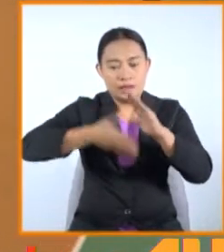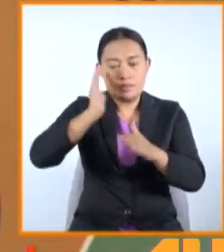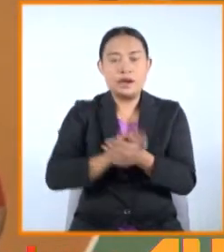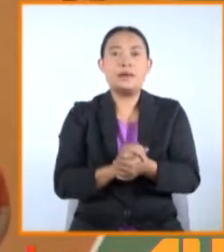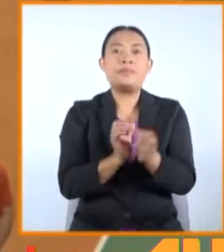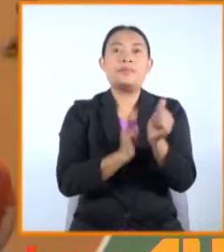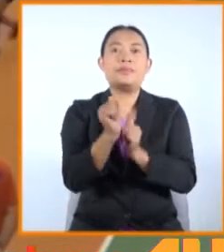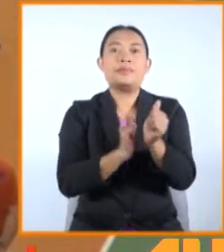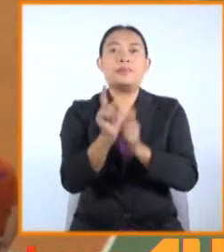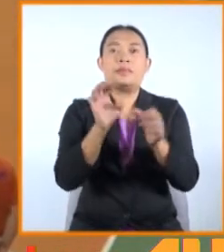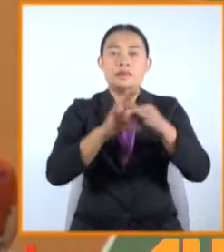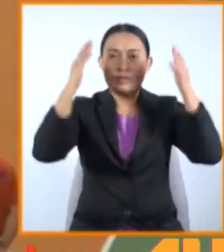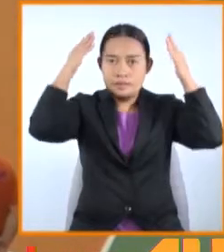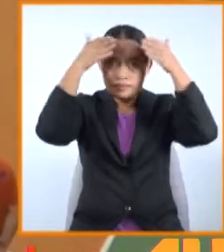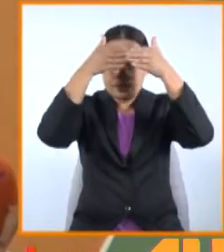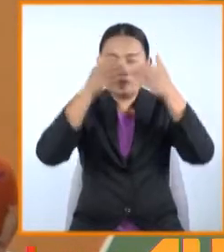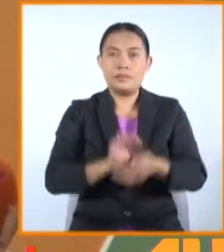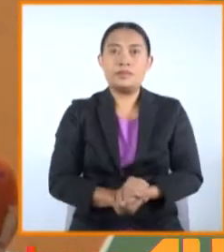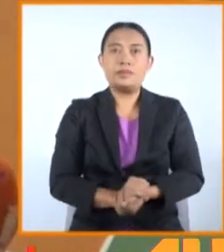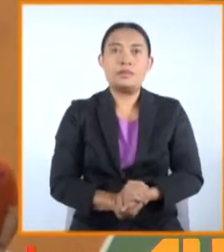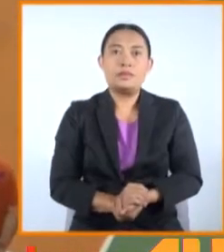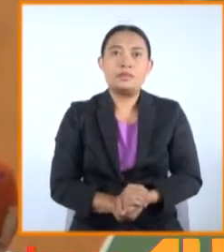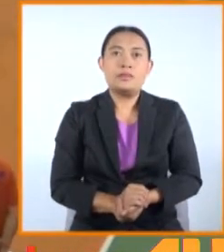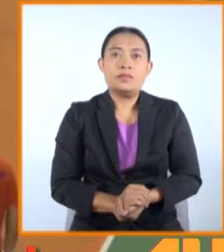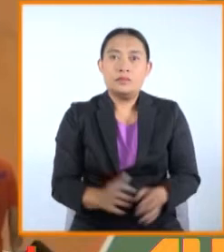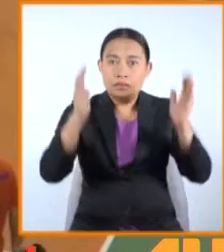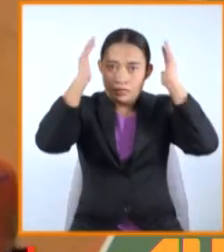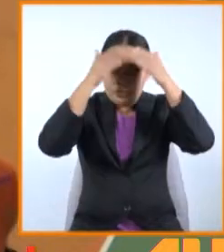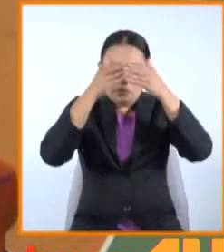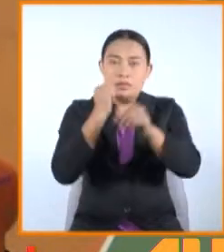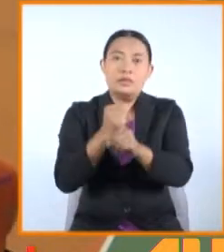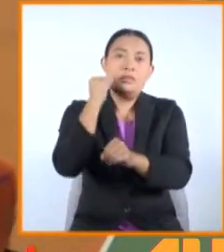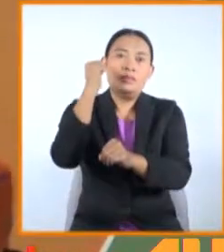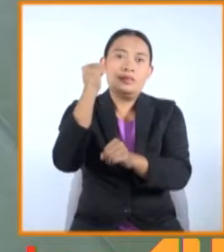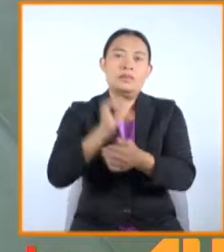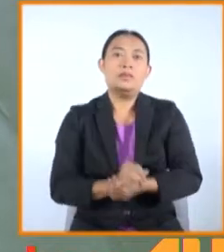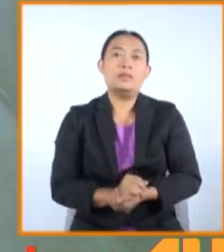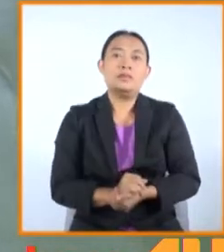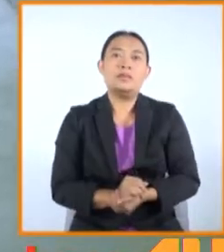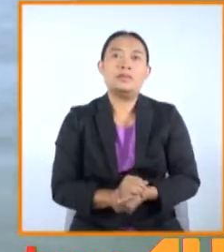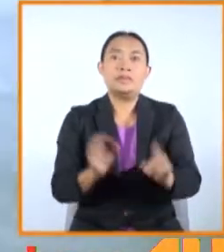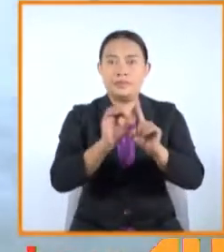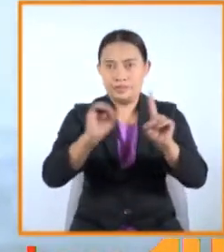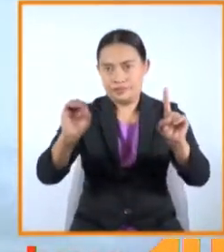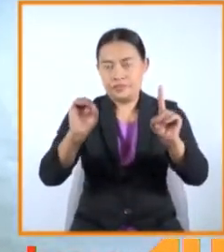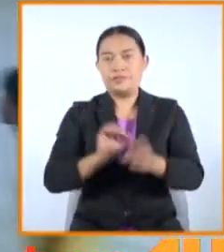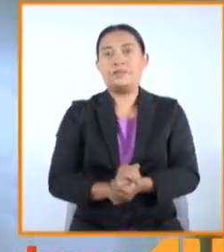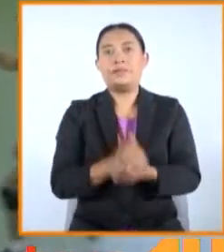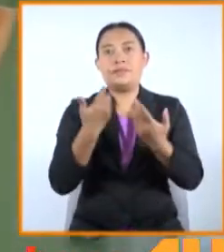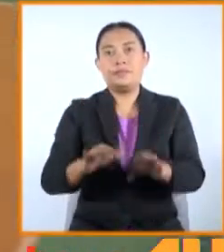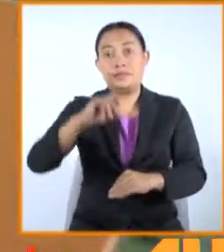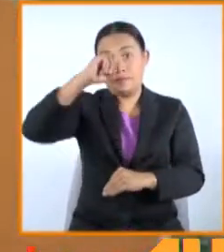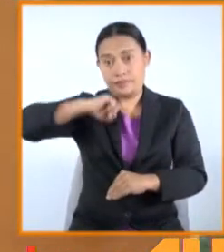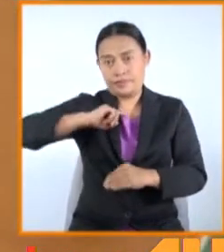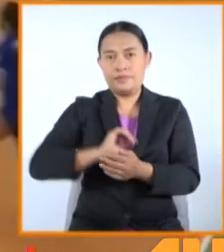อินโดนีเซียเริ่มเกมครับเป็นทีมตบอินโดนีเซียที่ทำได้ดีกว่าขึ้นนำไปก่อน1-0เกมแต่ทีมนักเรียนไท